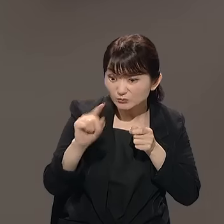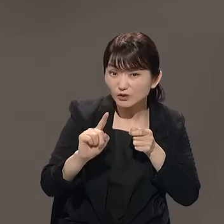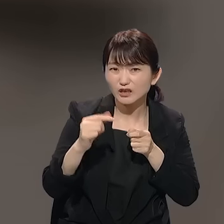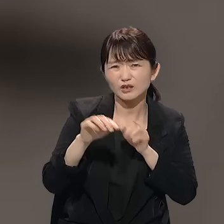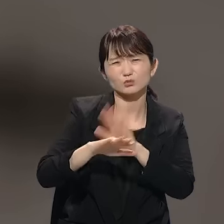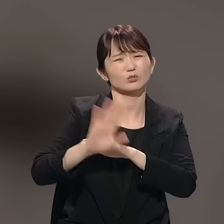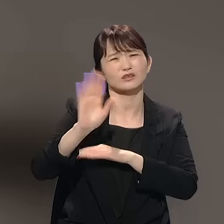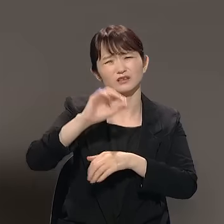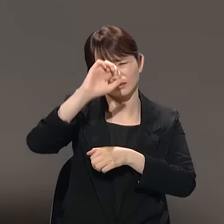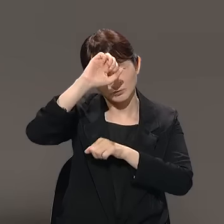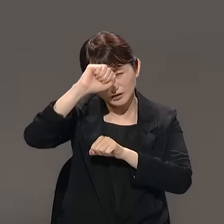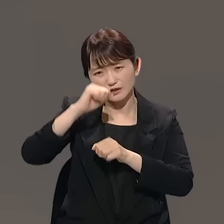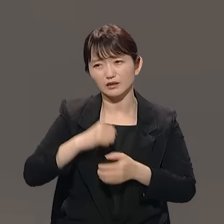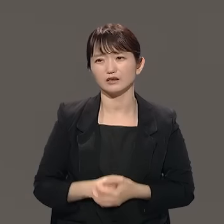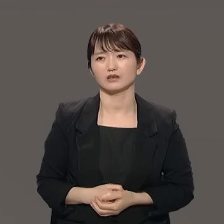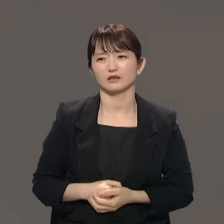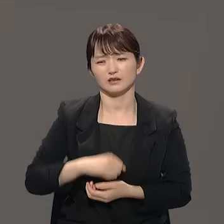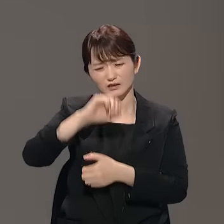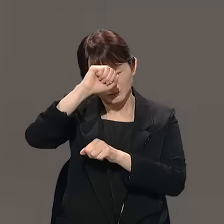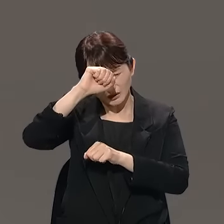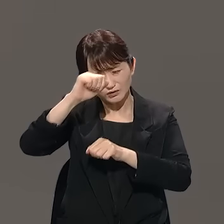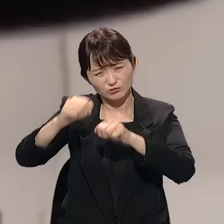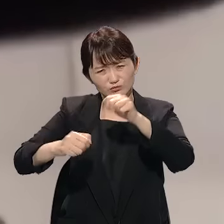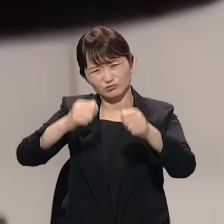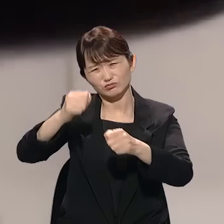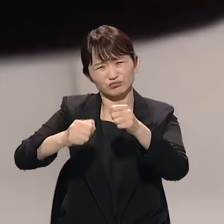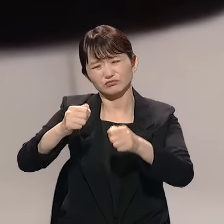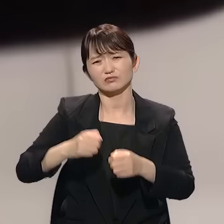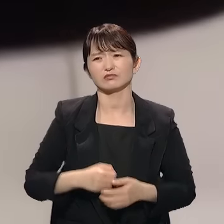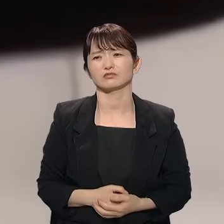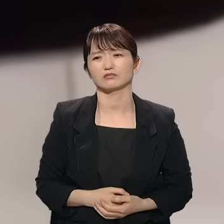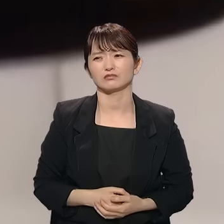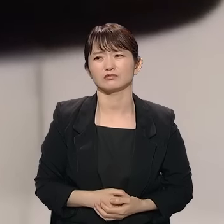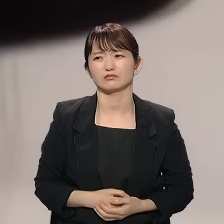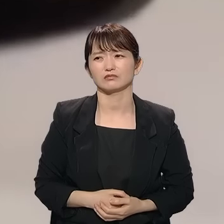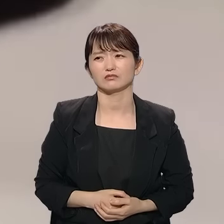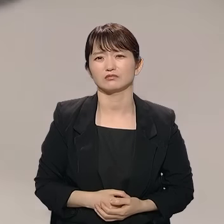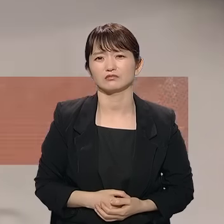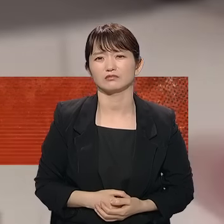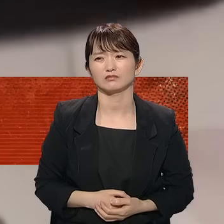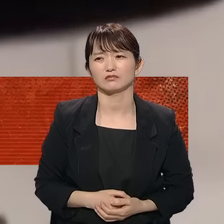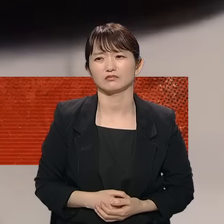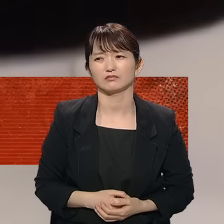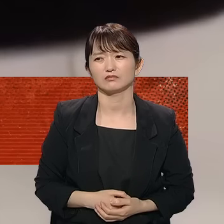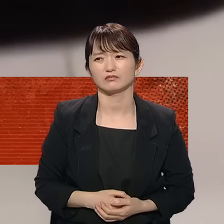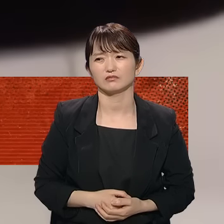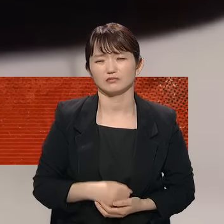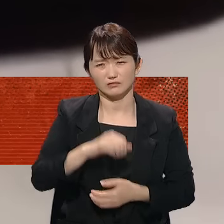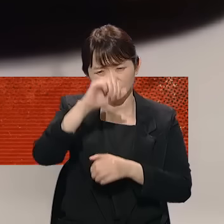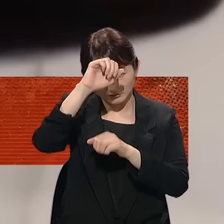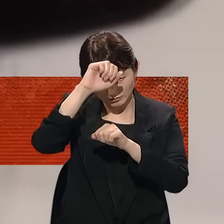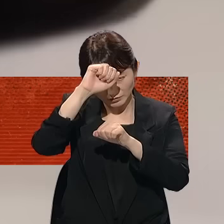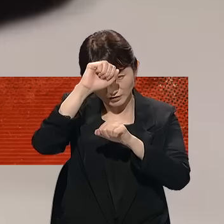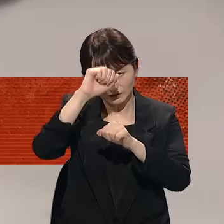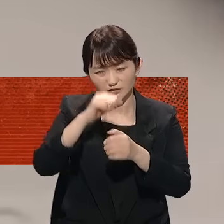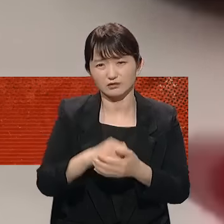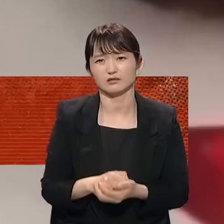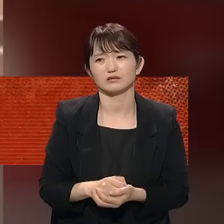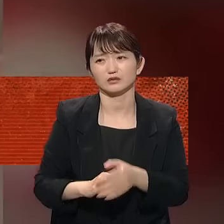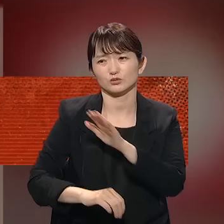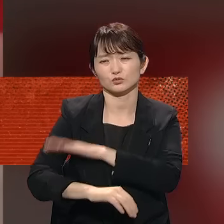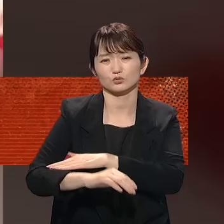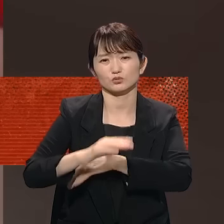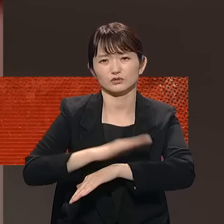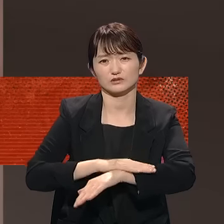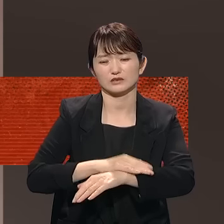아니고 발! 그야말로 발 운전! 아이고, 이번에는 헛둘헛둘 뒤로 쭉 뻗어서 아령으로 지금 운동까지 하고